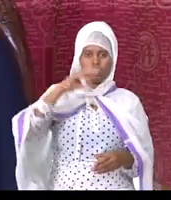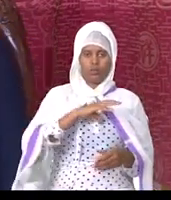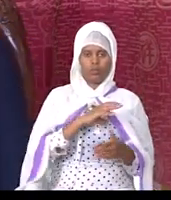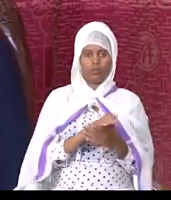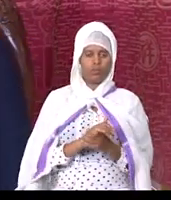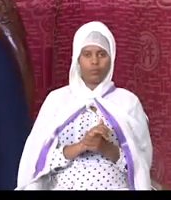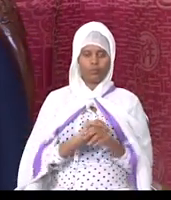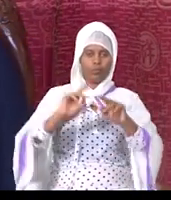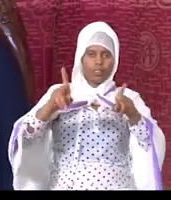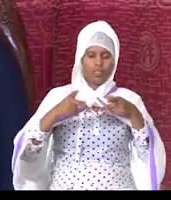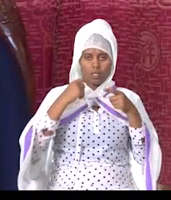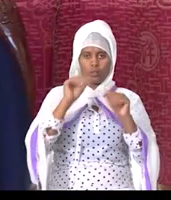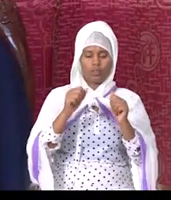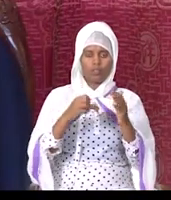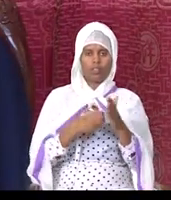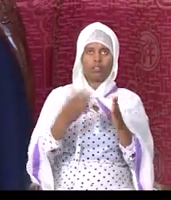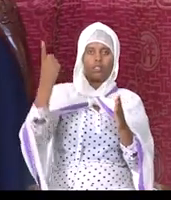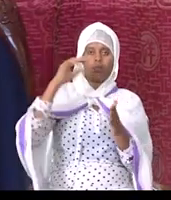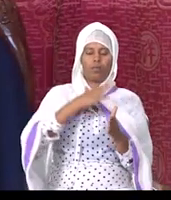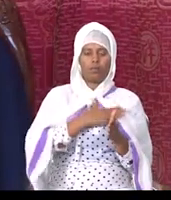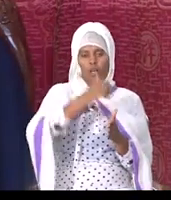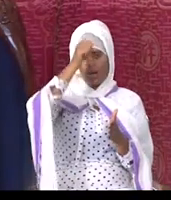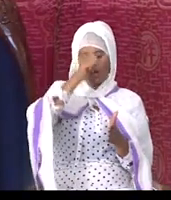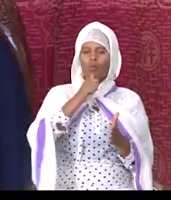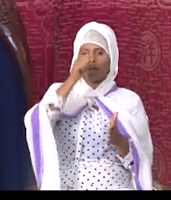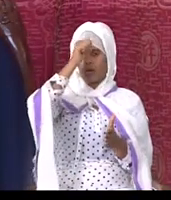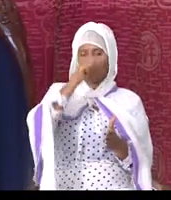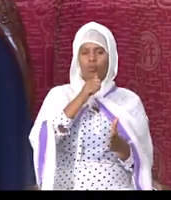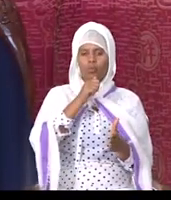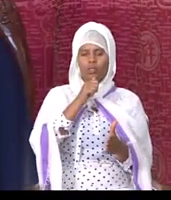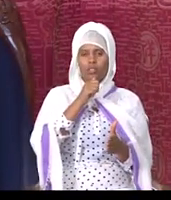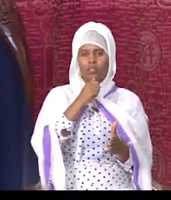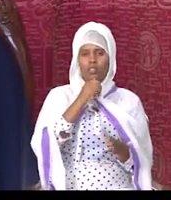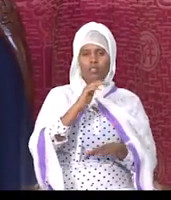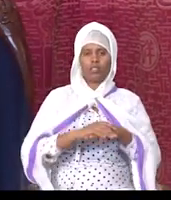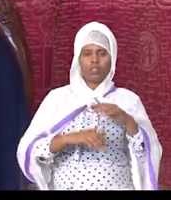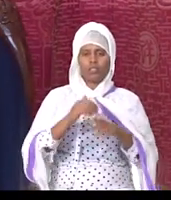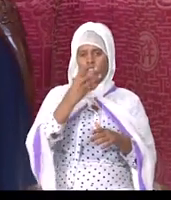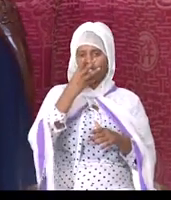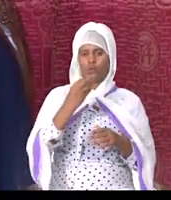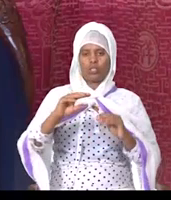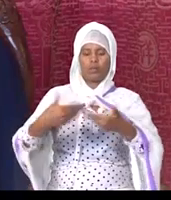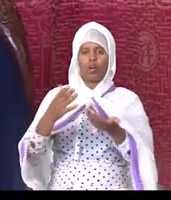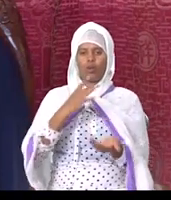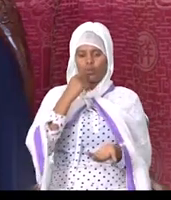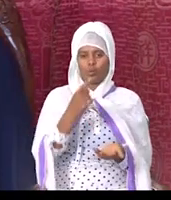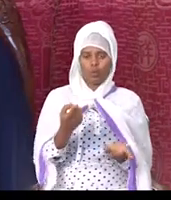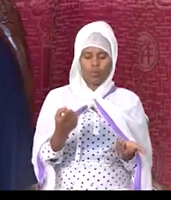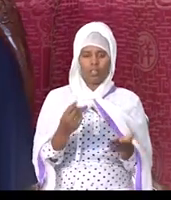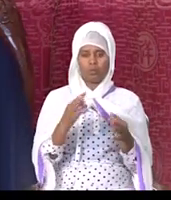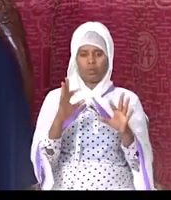ከዓ ባዕለየ ዝመልሳ ኢሉ ማለት እዩ ስለዚ ክርስቶስ ኣምላኽና ብዚ ግን ኦ ኣቦይ ንነብሰይ ኣብ ኢድካ ማሓፅእን ኣለኹ ወይ ከዓ ማዕቆብ